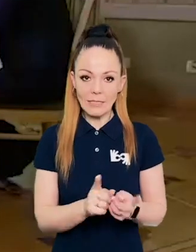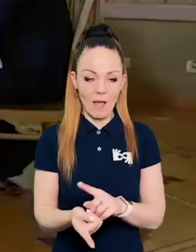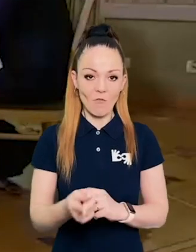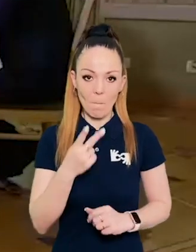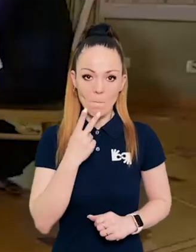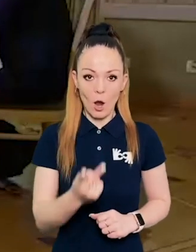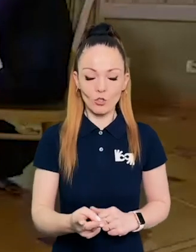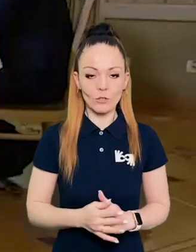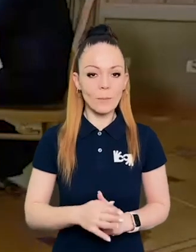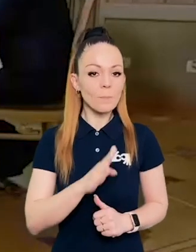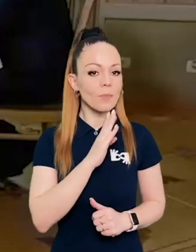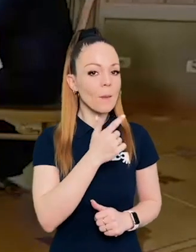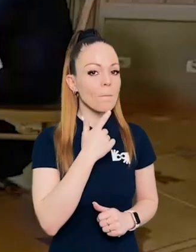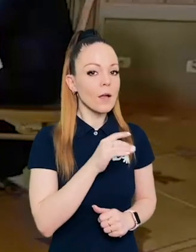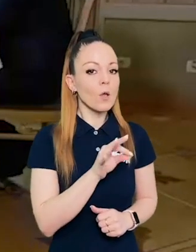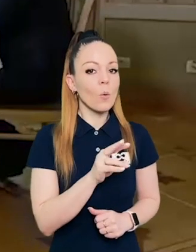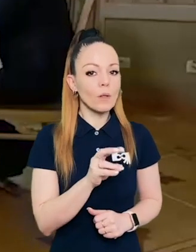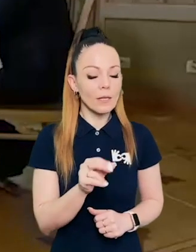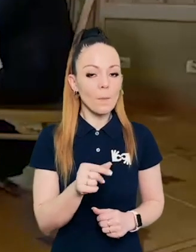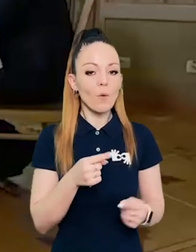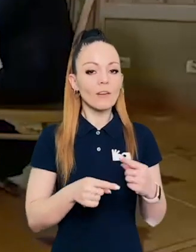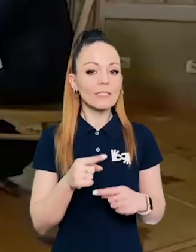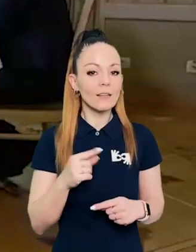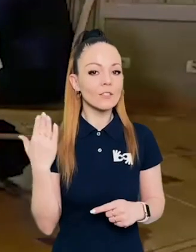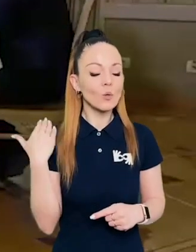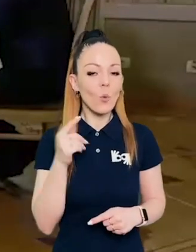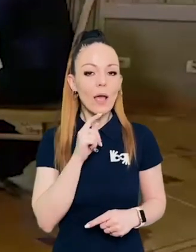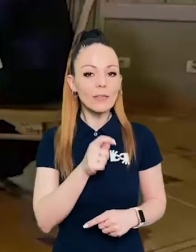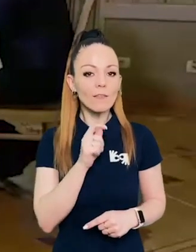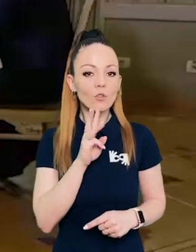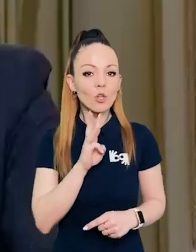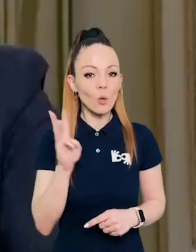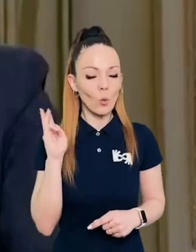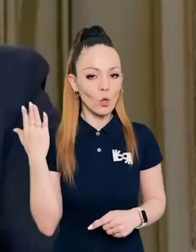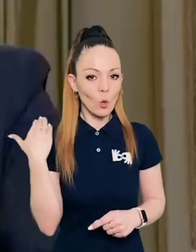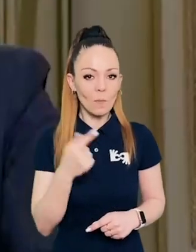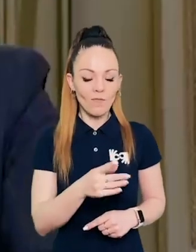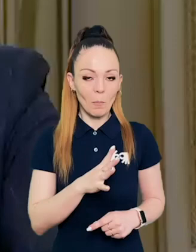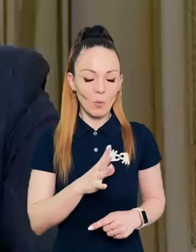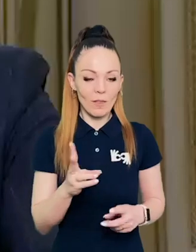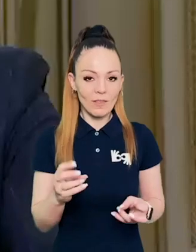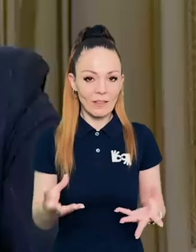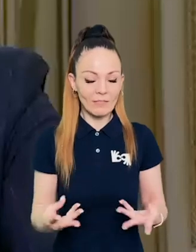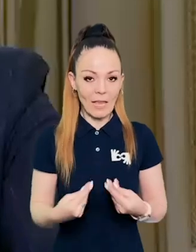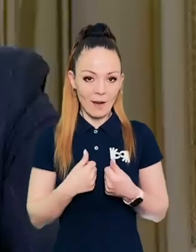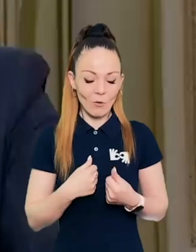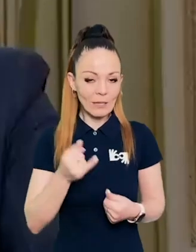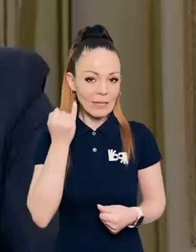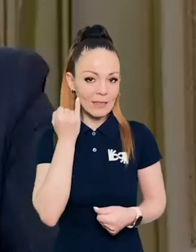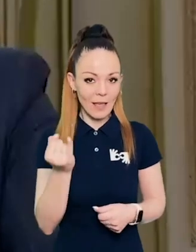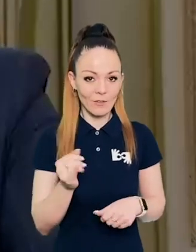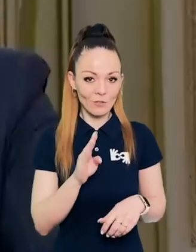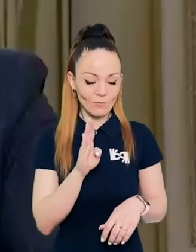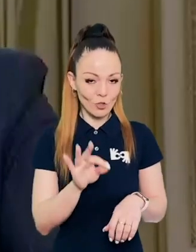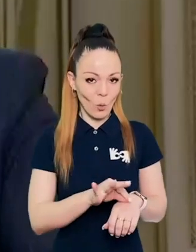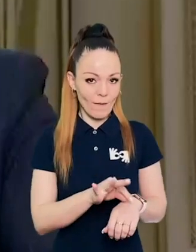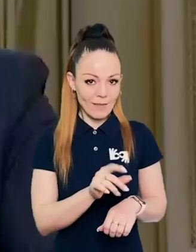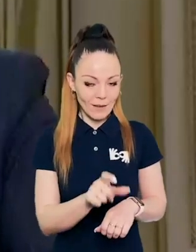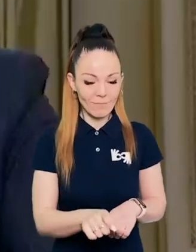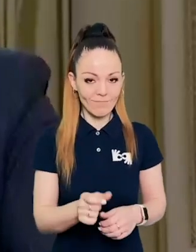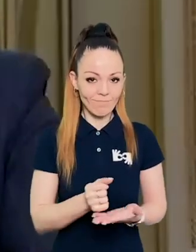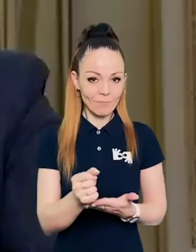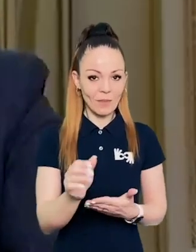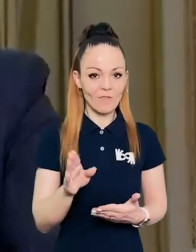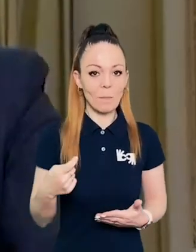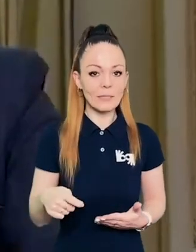бачити. Пані Олено, якщо повертатись до того інтерв'ю 3 роки тому, я пам'ятаю, що ви були не в захваті від ідеї чоловіка балотуватись